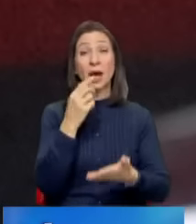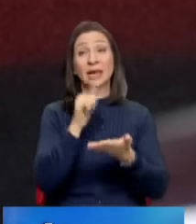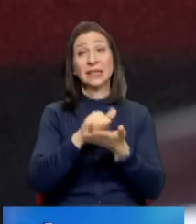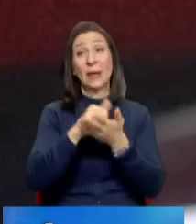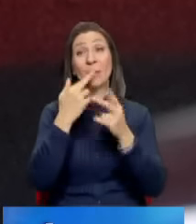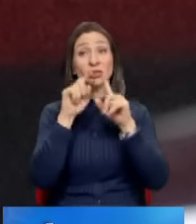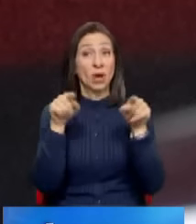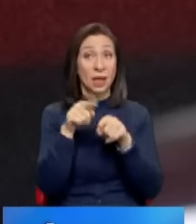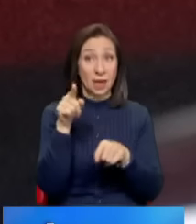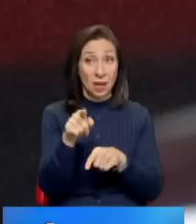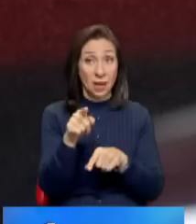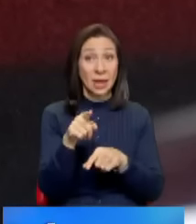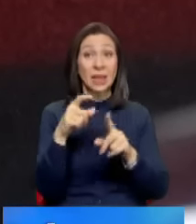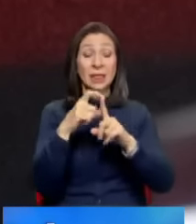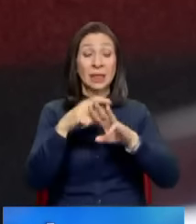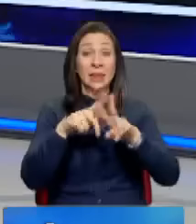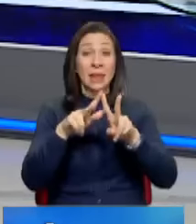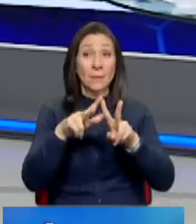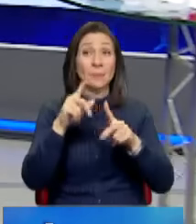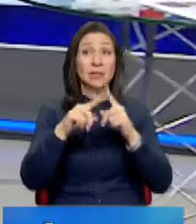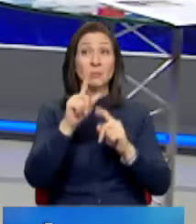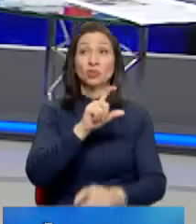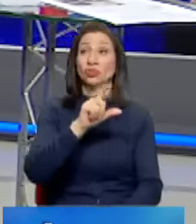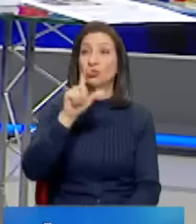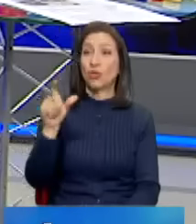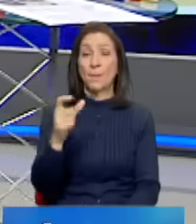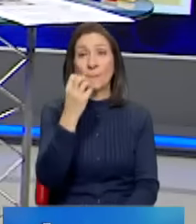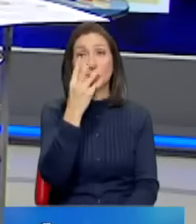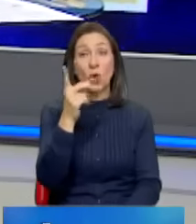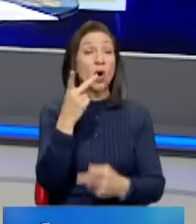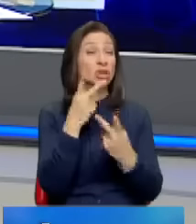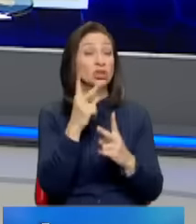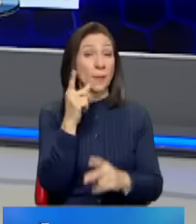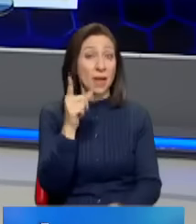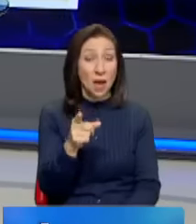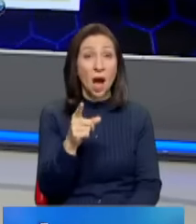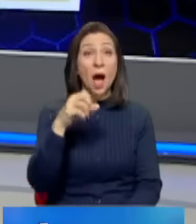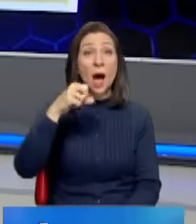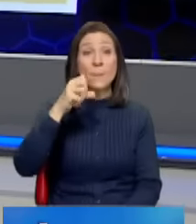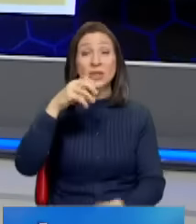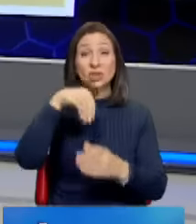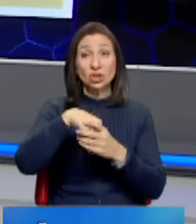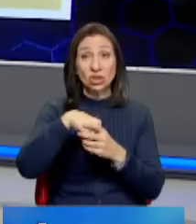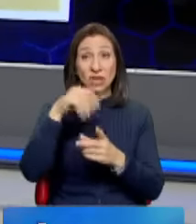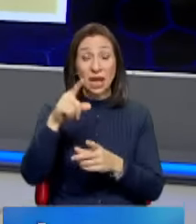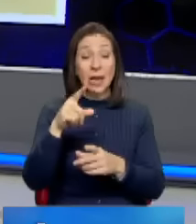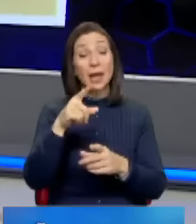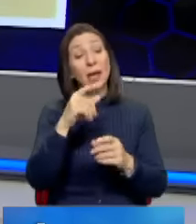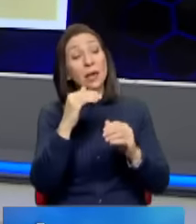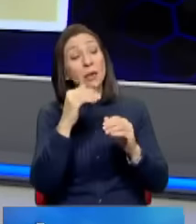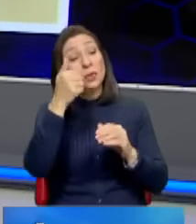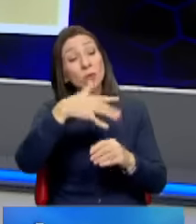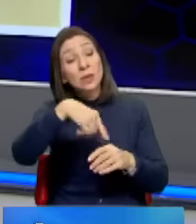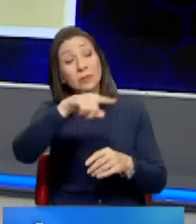Pencere. Ve DEM Parti'den de bir yanıt geldi Bahçeli'nin o açıklamalarına. AK Parti'de ise kurmaylar